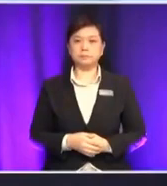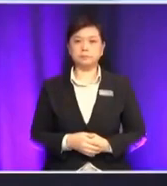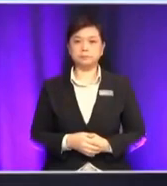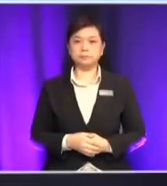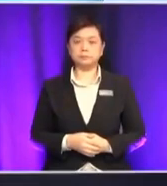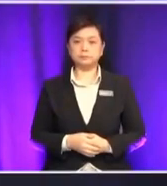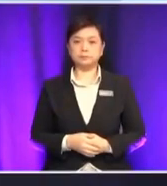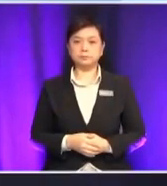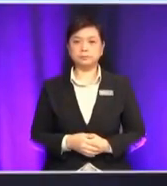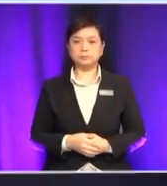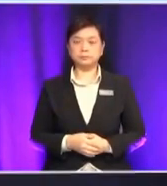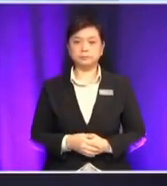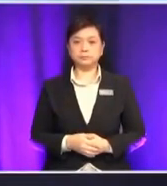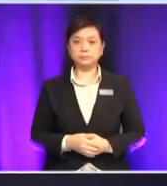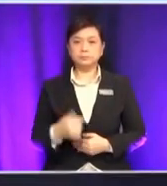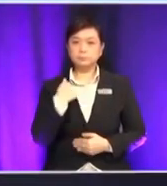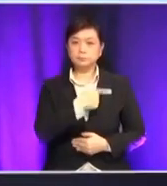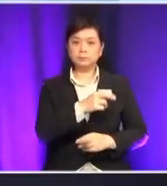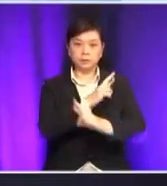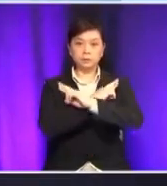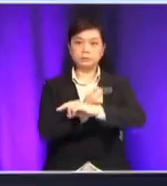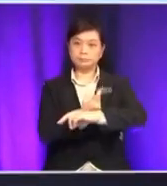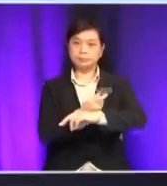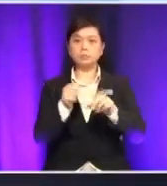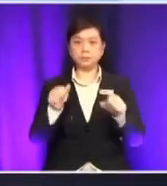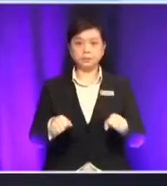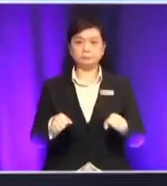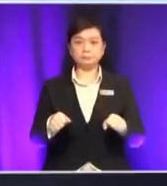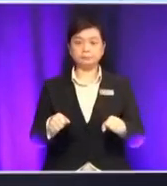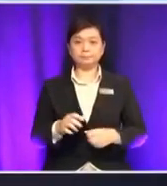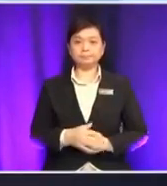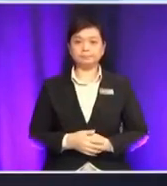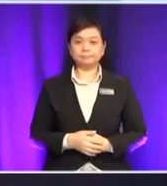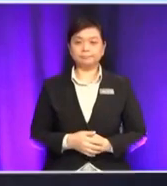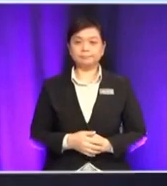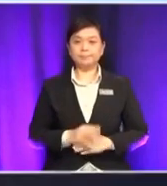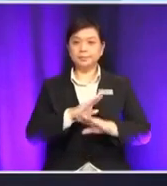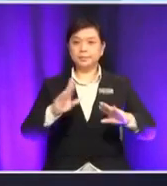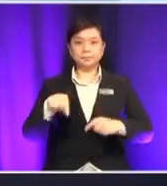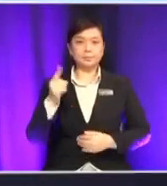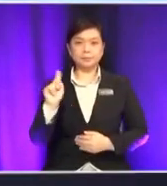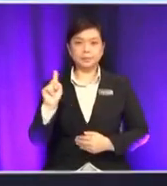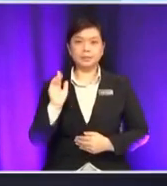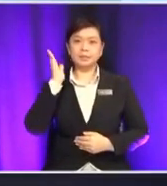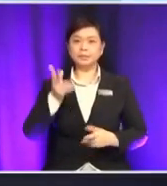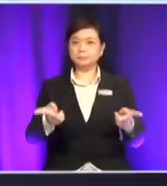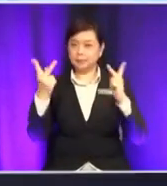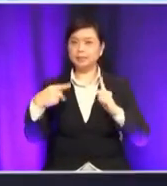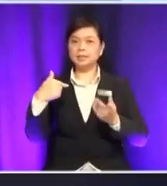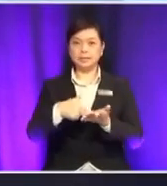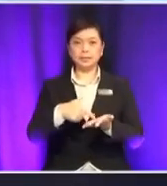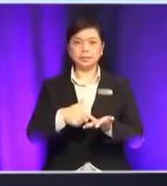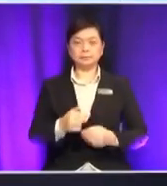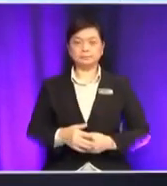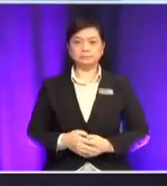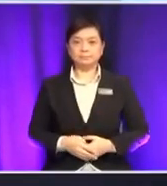Chiki melihat sebentar boleh tapi di rumah jangan kemana-mana kembali lagi ke slot Menengah